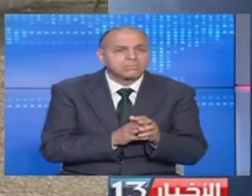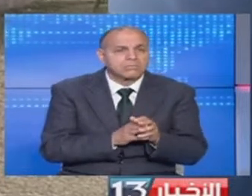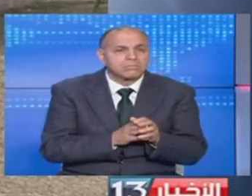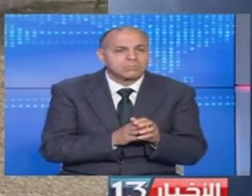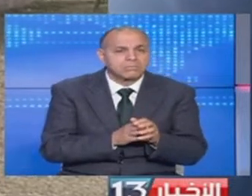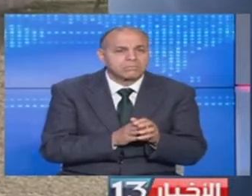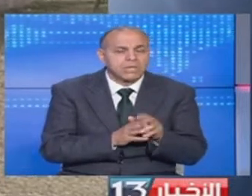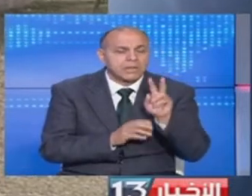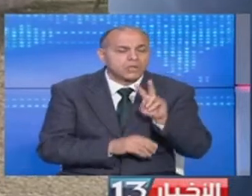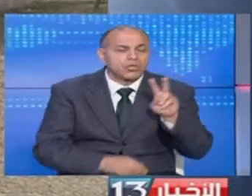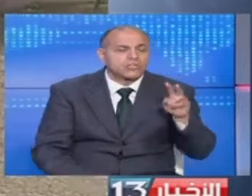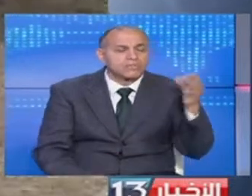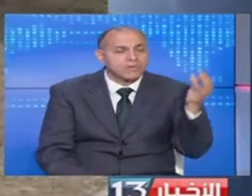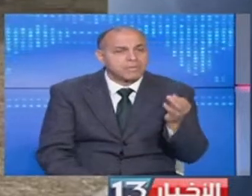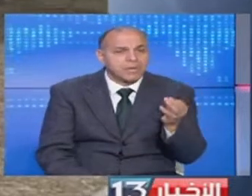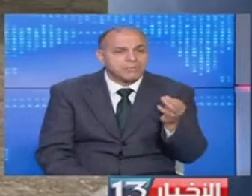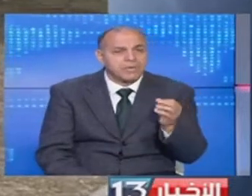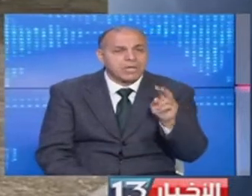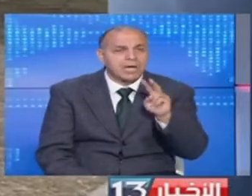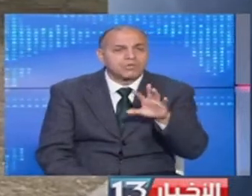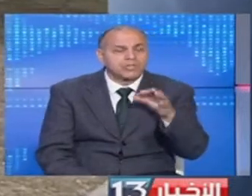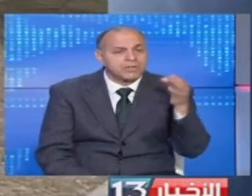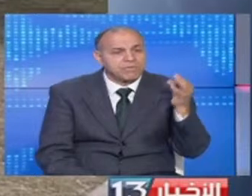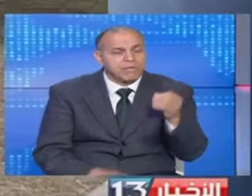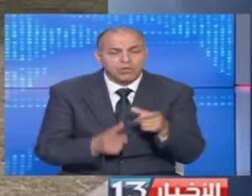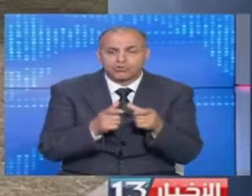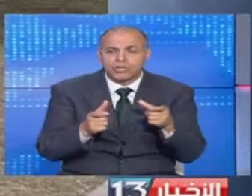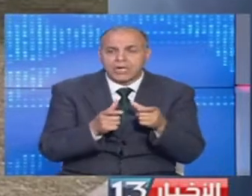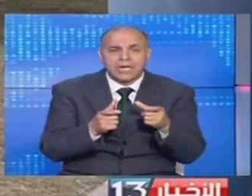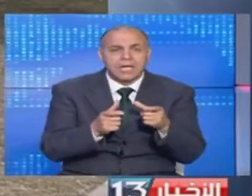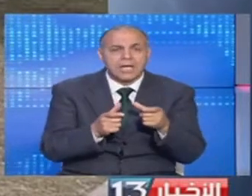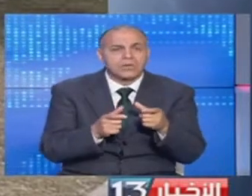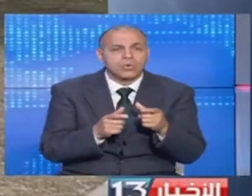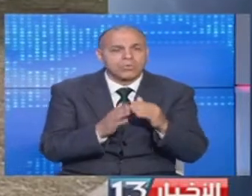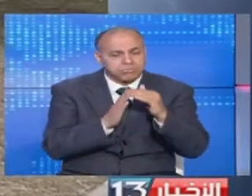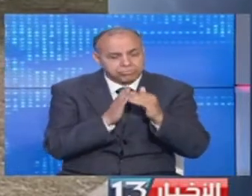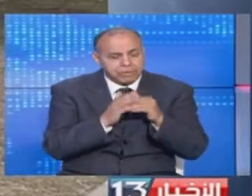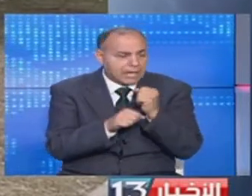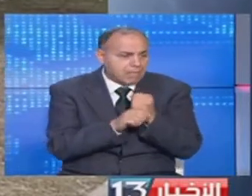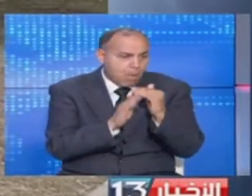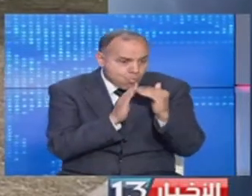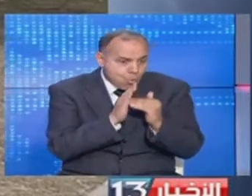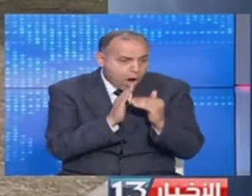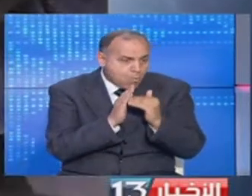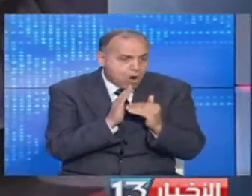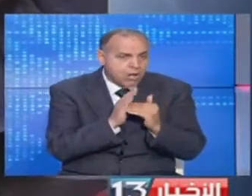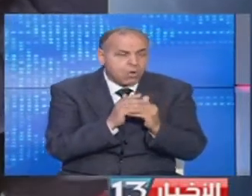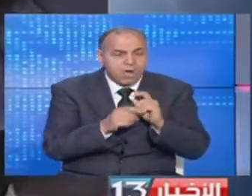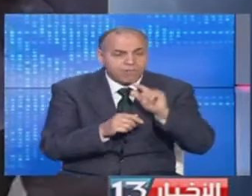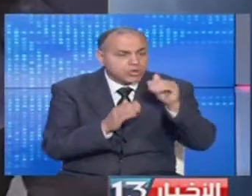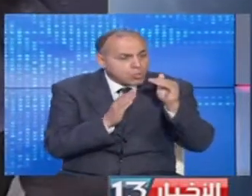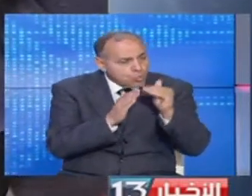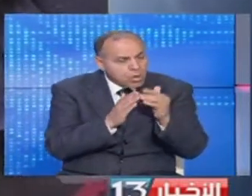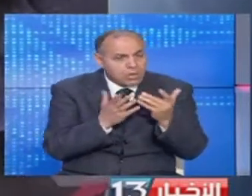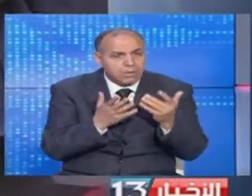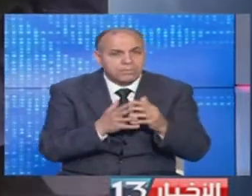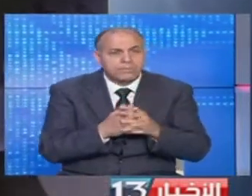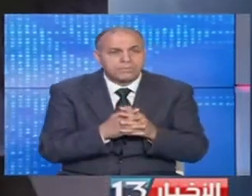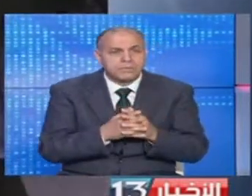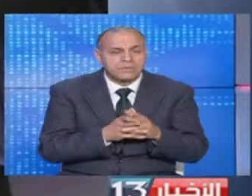اثنين وعشرين بالمائه خمسه وعشرين بالمائه المؤسسات خفضت في حجم العمل وخفض في الاجور